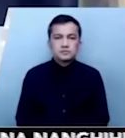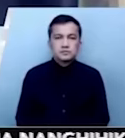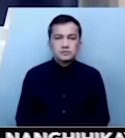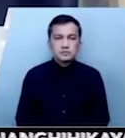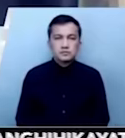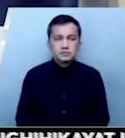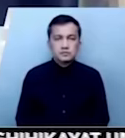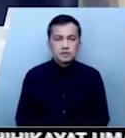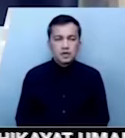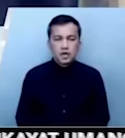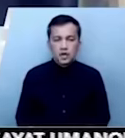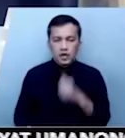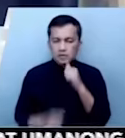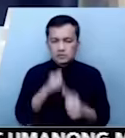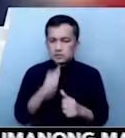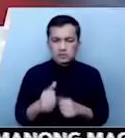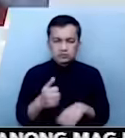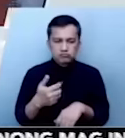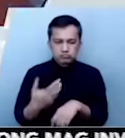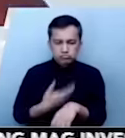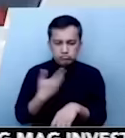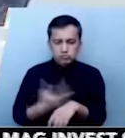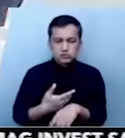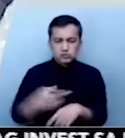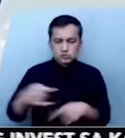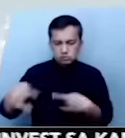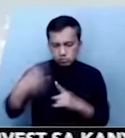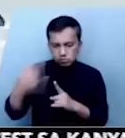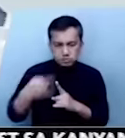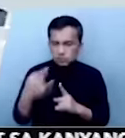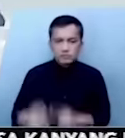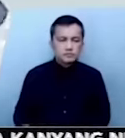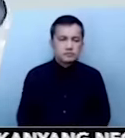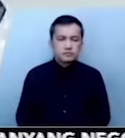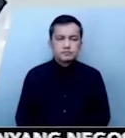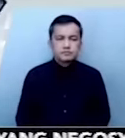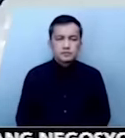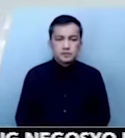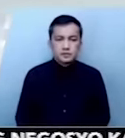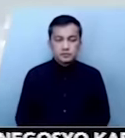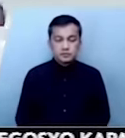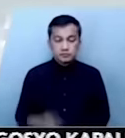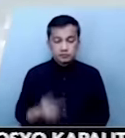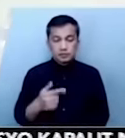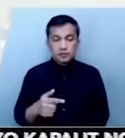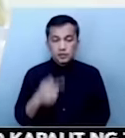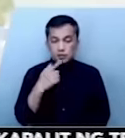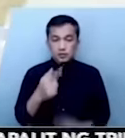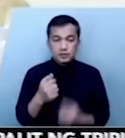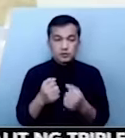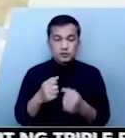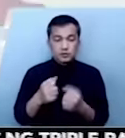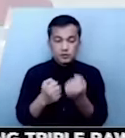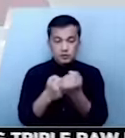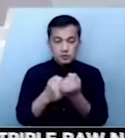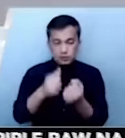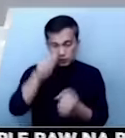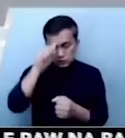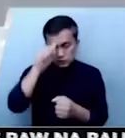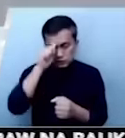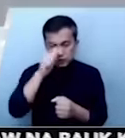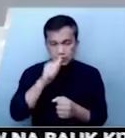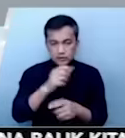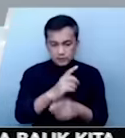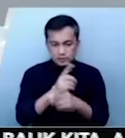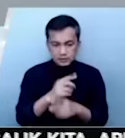reject coercion and intimidation. Suportado rin daw ng India ang pangangailangang pandepensa ng Pilipinas, kabilang